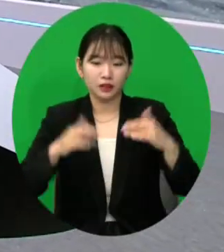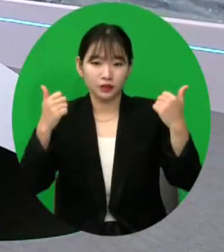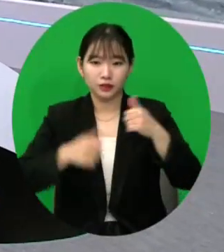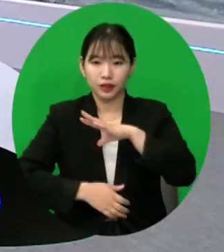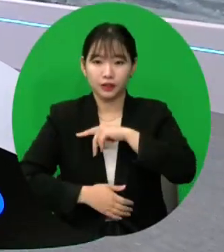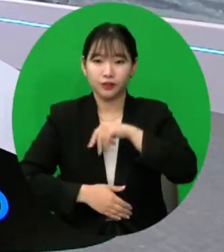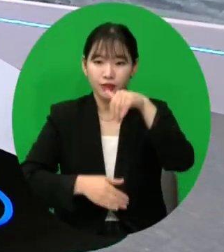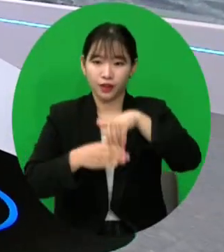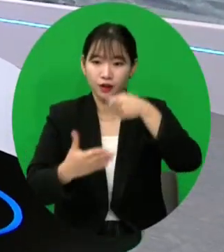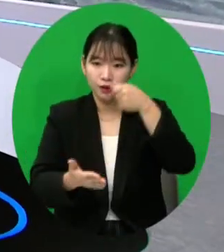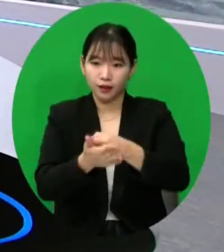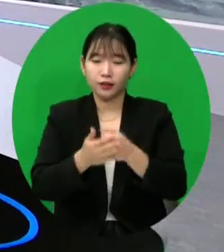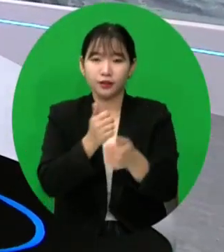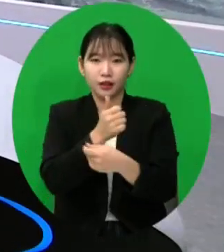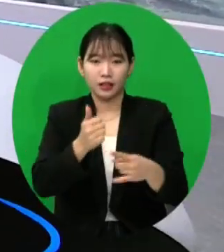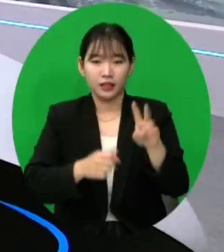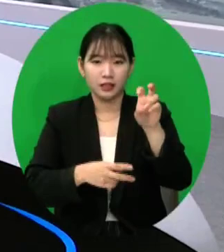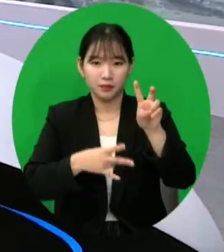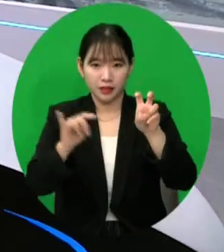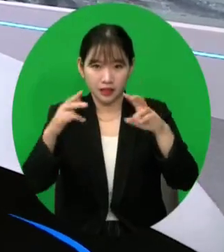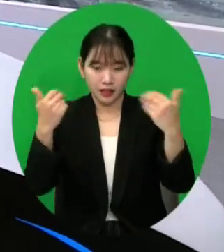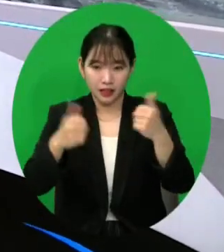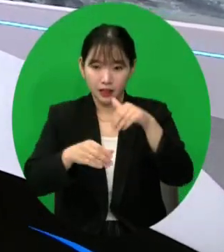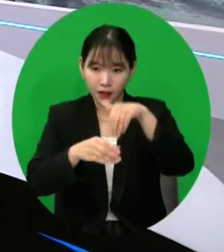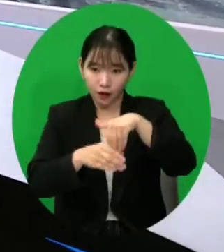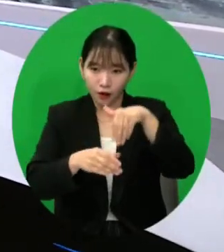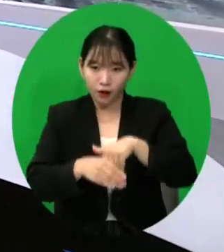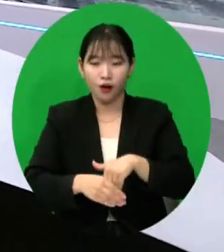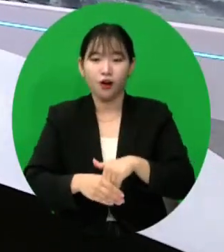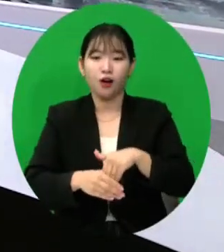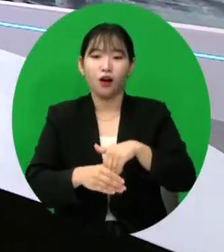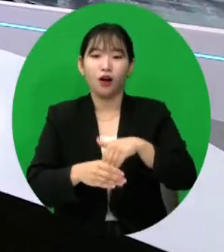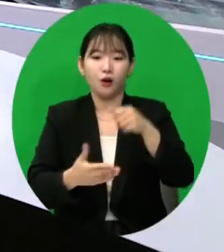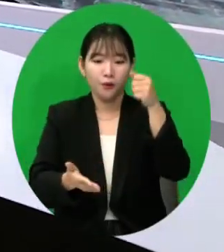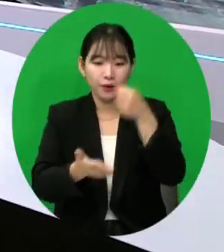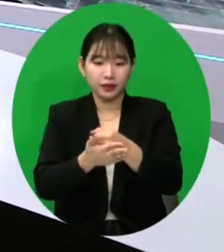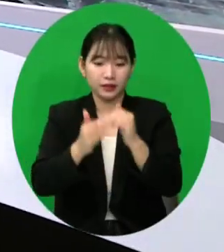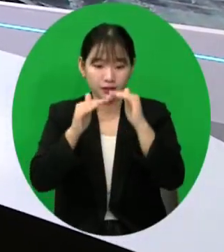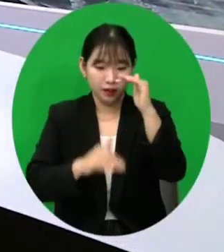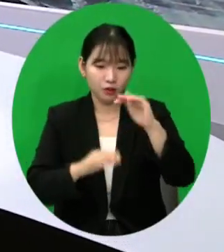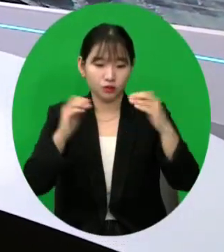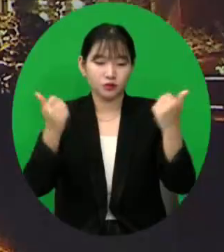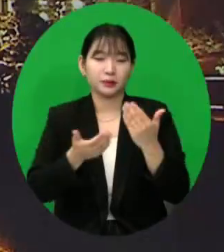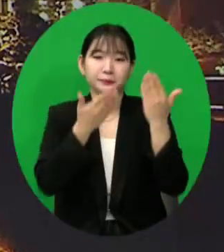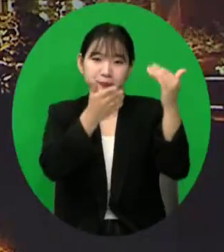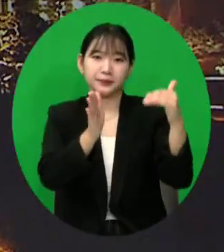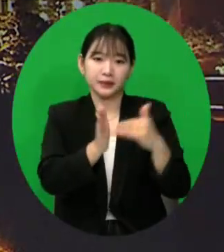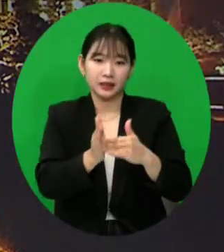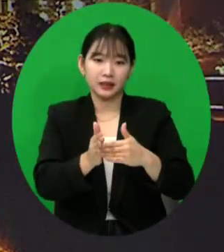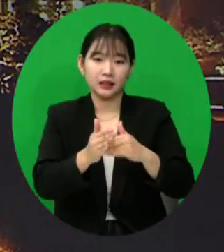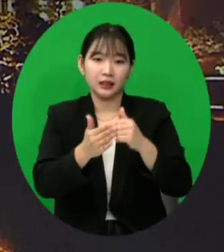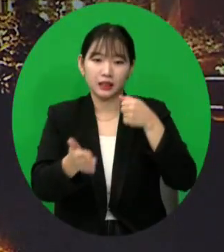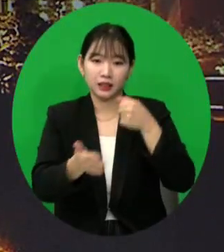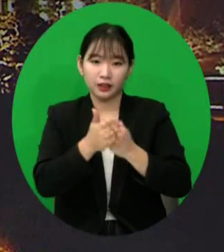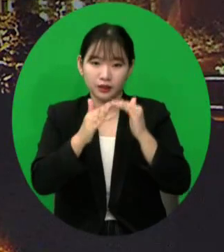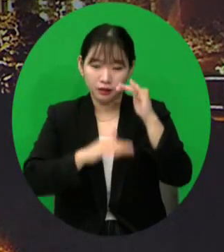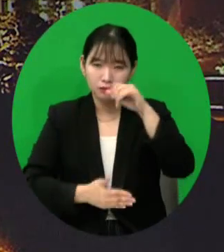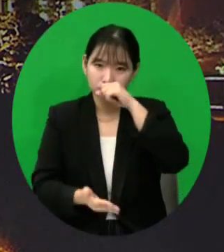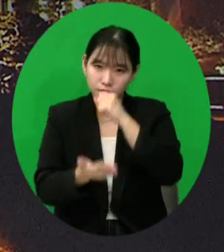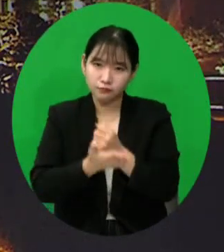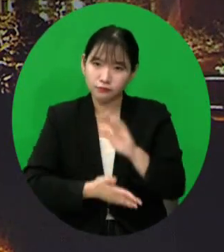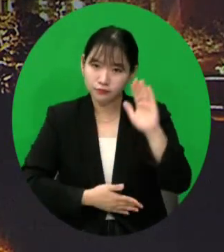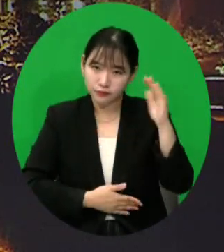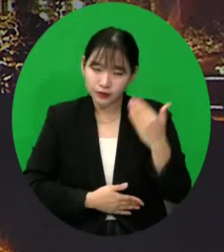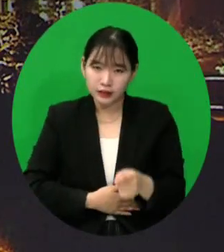국회의원 선거구 획정위원회가 제22대 총선 선거구 획정안을 국회에 제출했습니다. 이 획정안이 적절한지